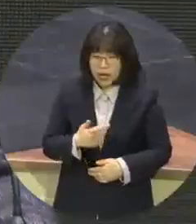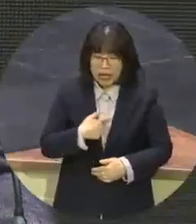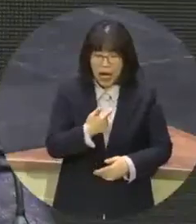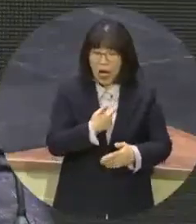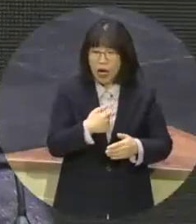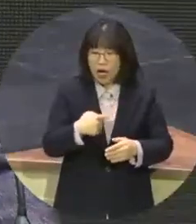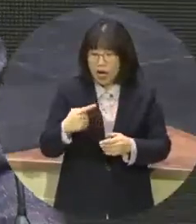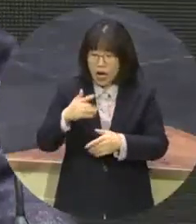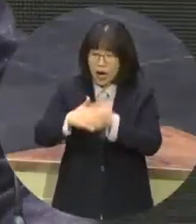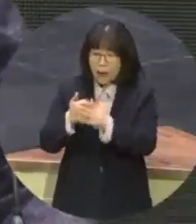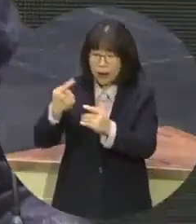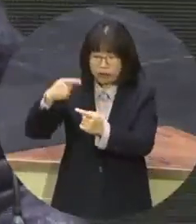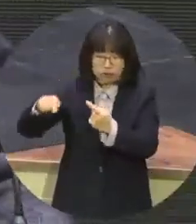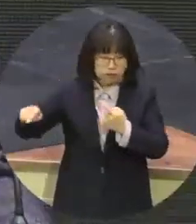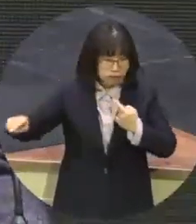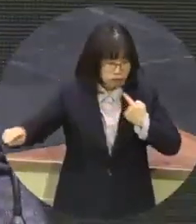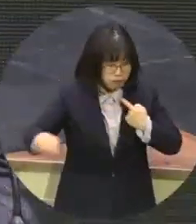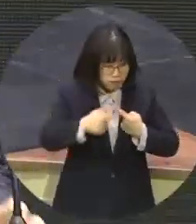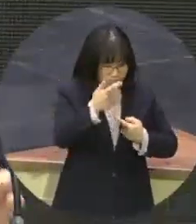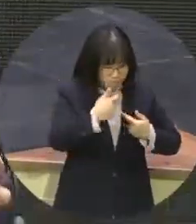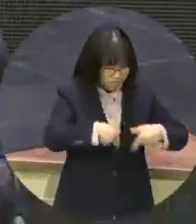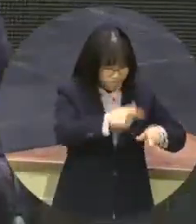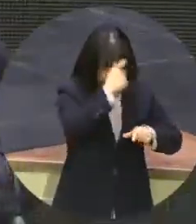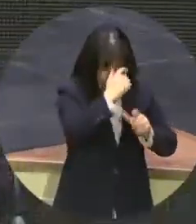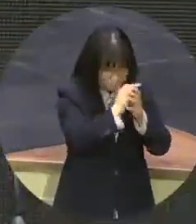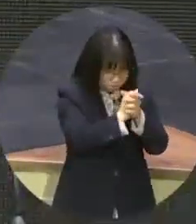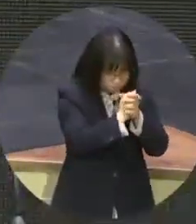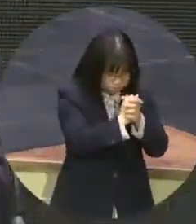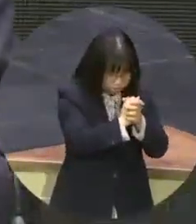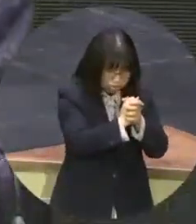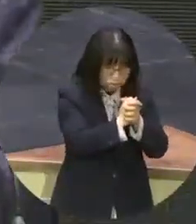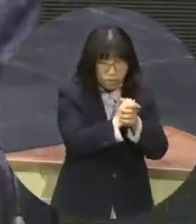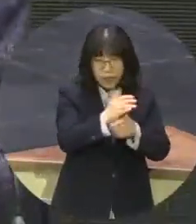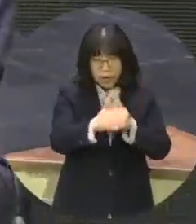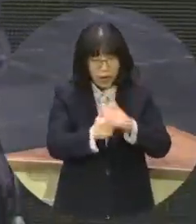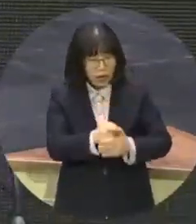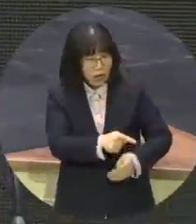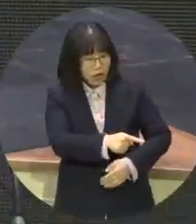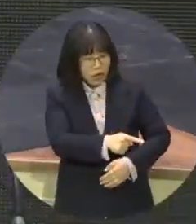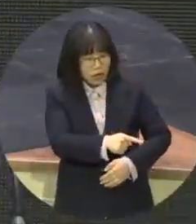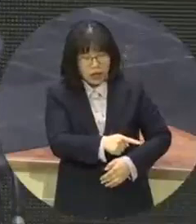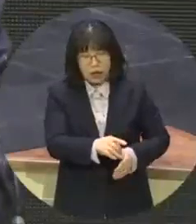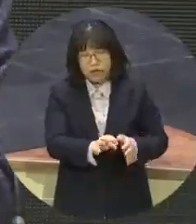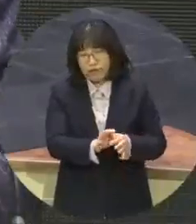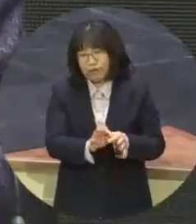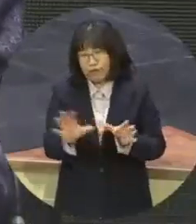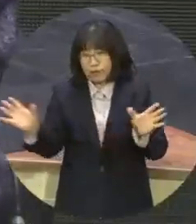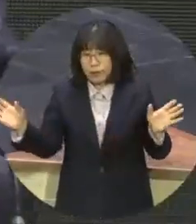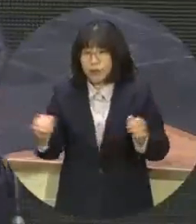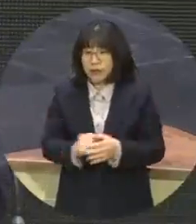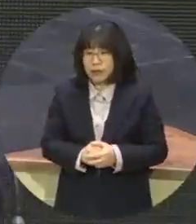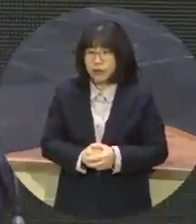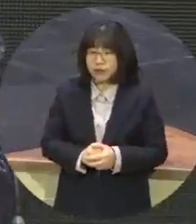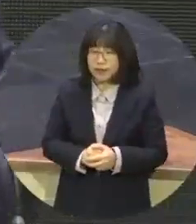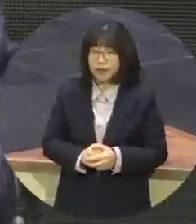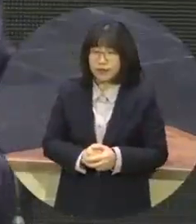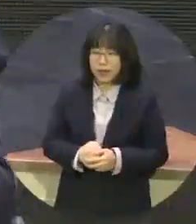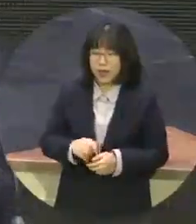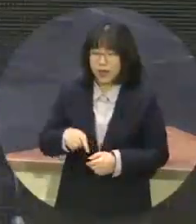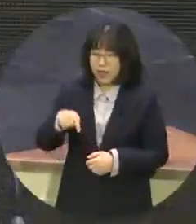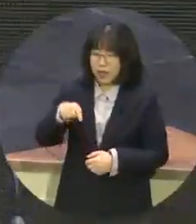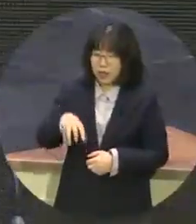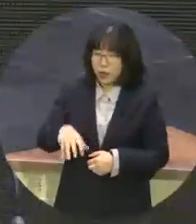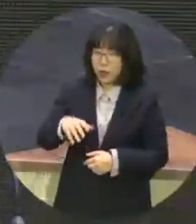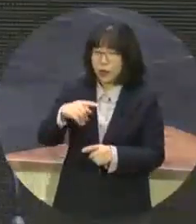밤마다 소용없어요. 하나님 그런 관심도 없어요. 하나님의 이 영적 흐름, 이 강단의 흐름,